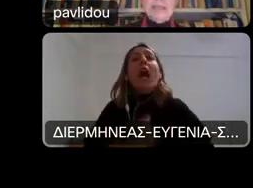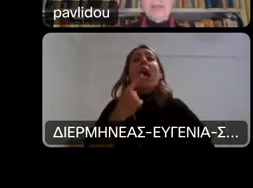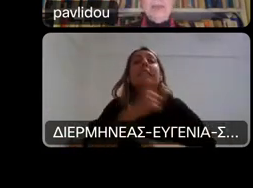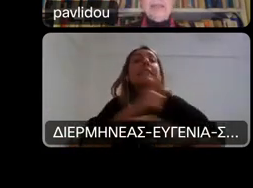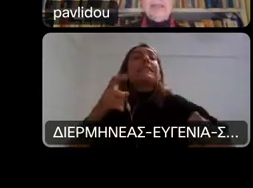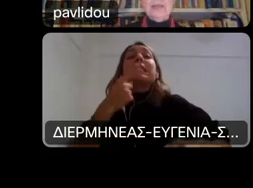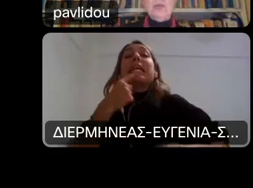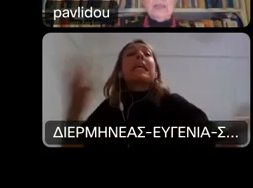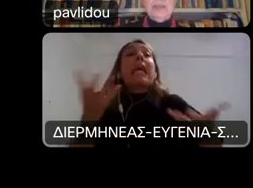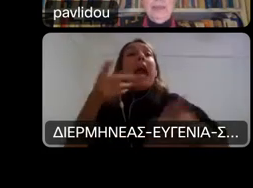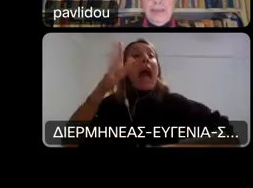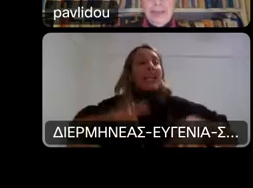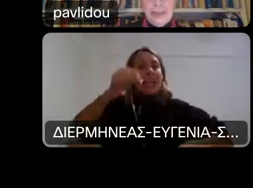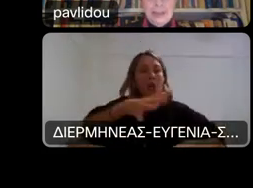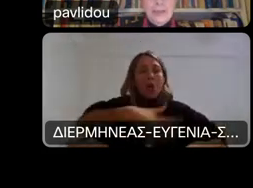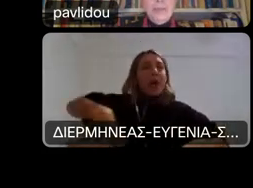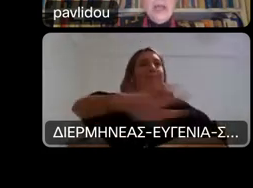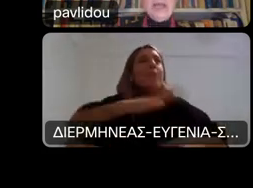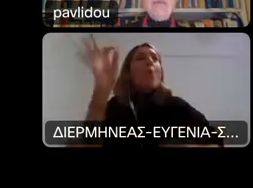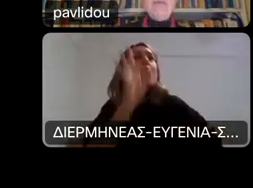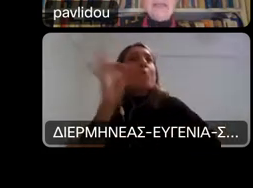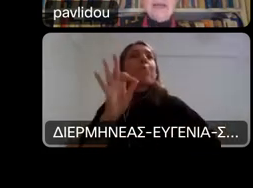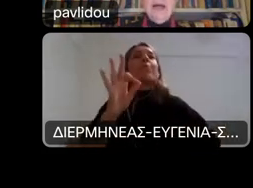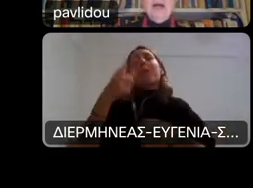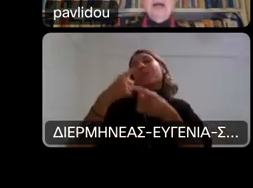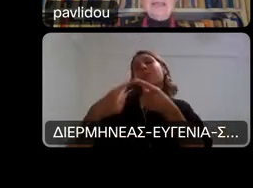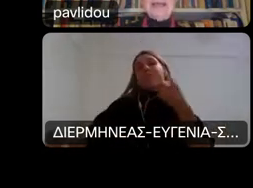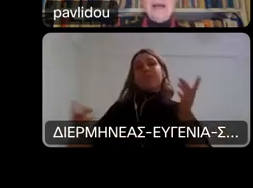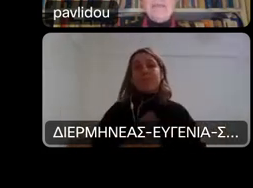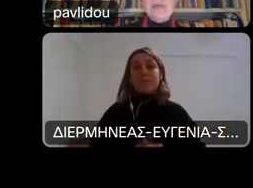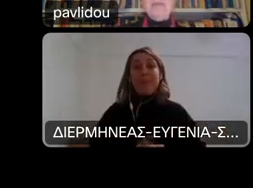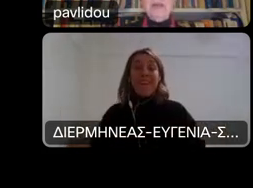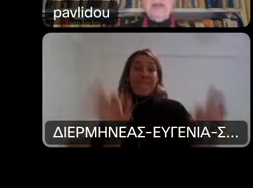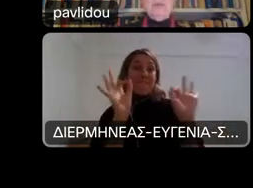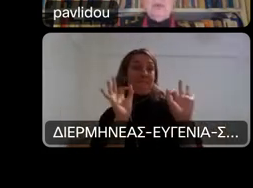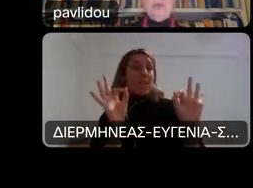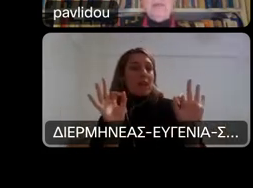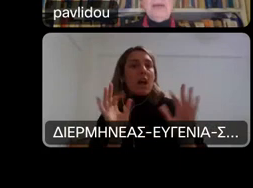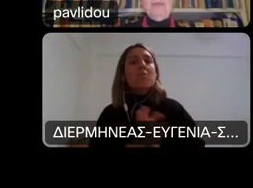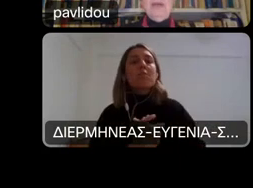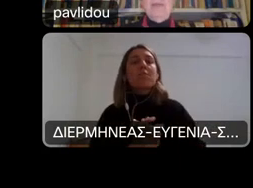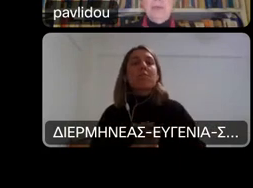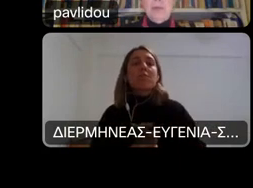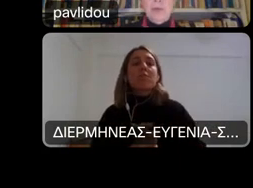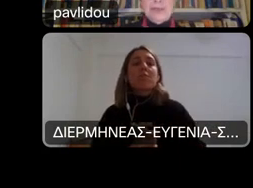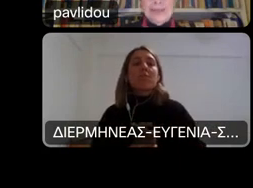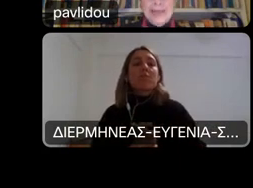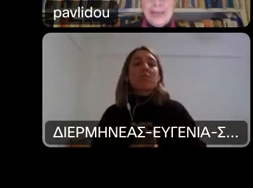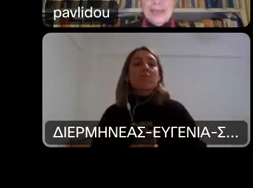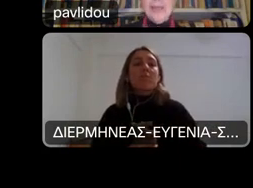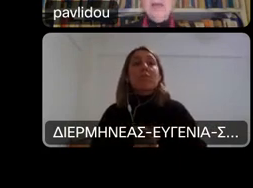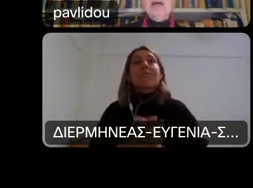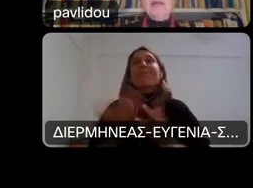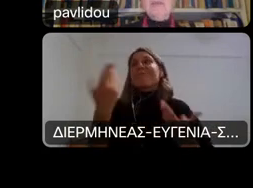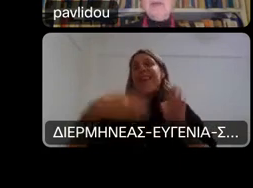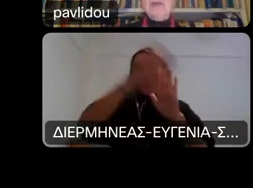από την περίσταση και ούτε καθεξής. Και φυσικά, σε καμία περίπτωση δεν πρέπει να εφαρμόσουμε